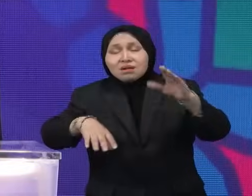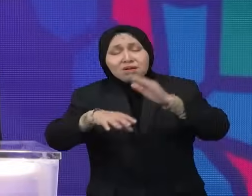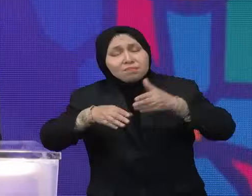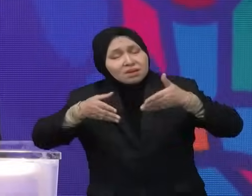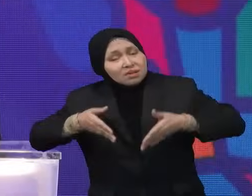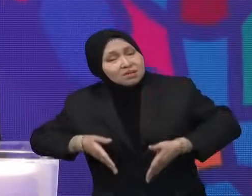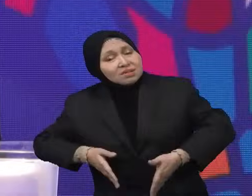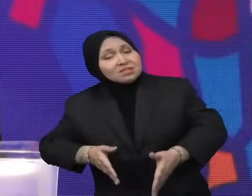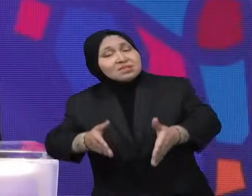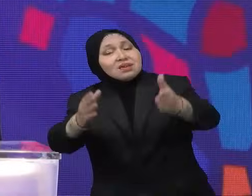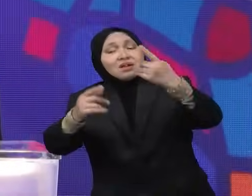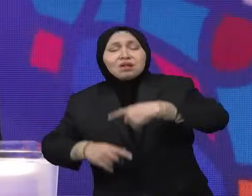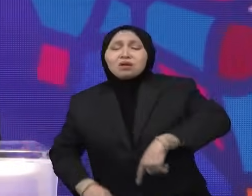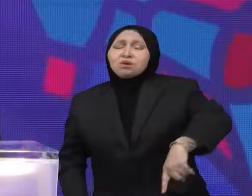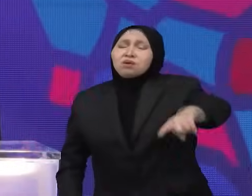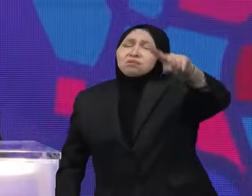الله